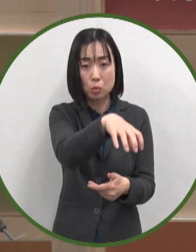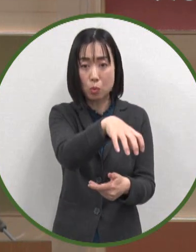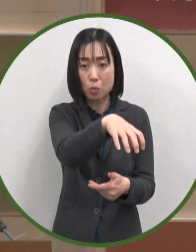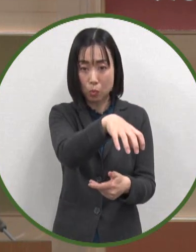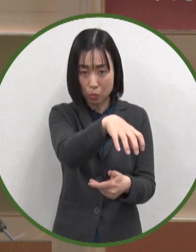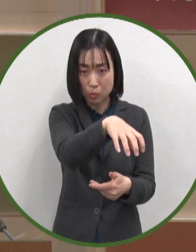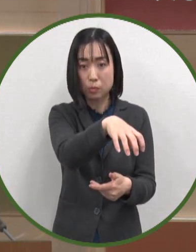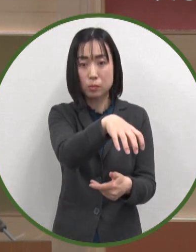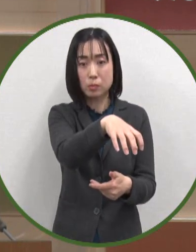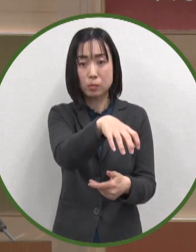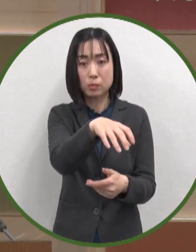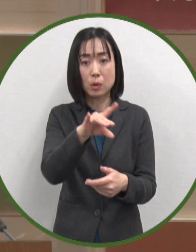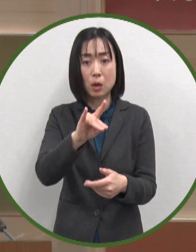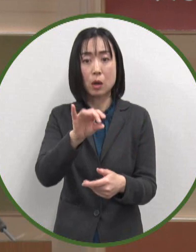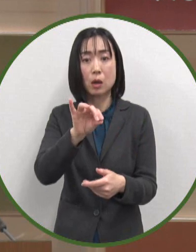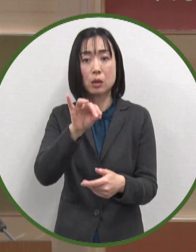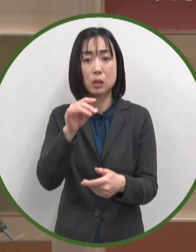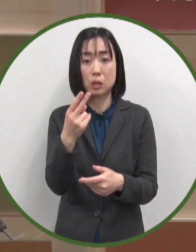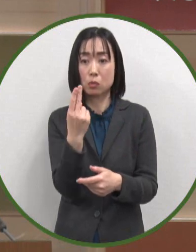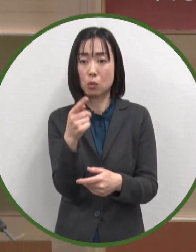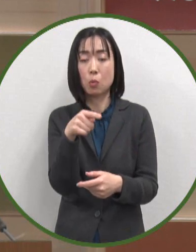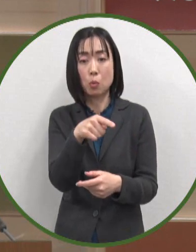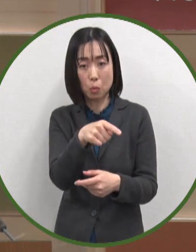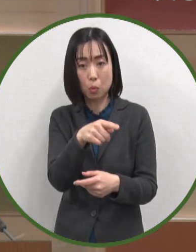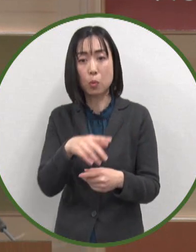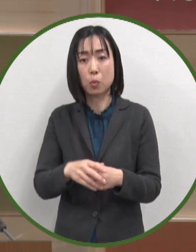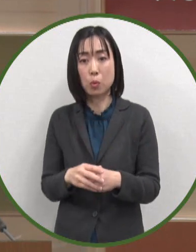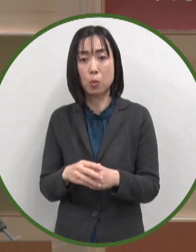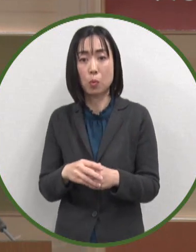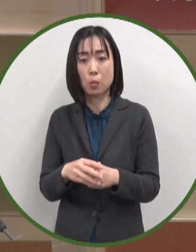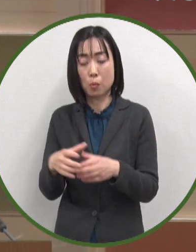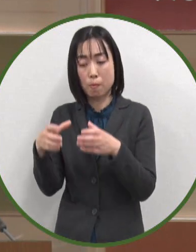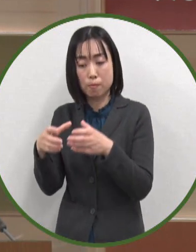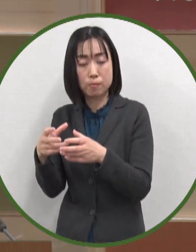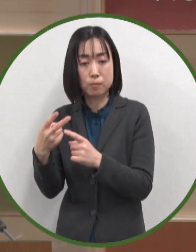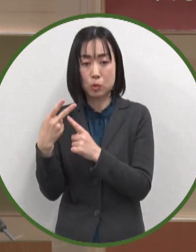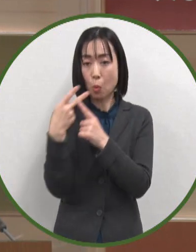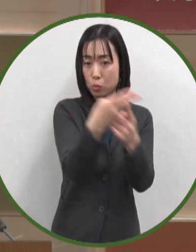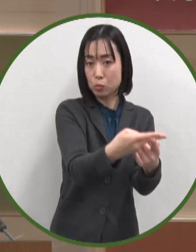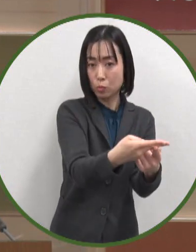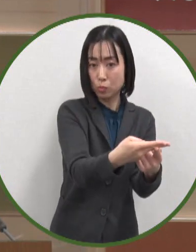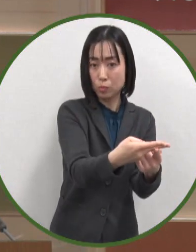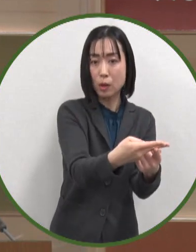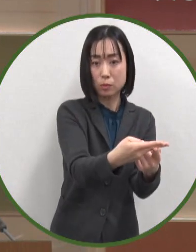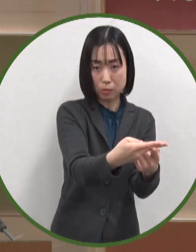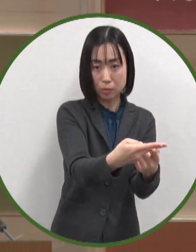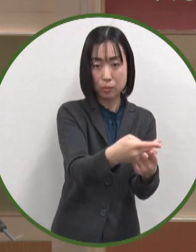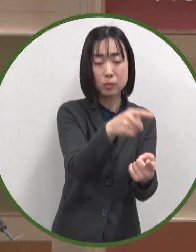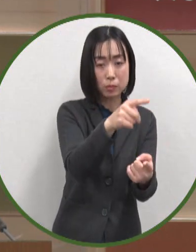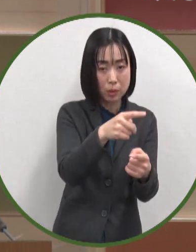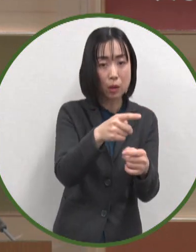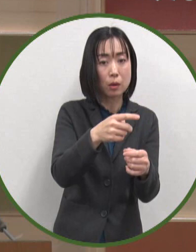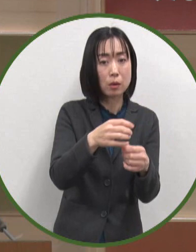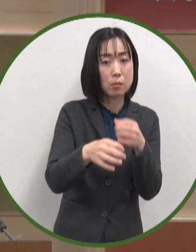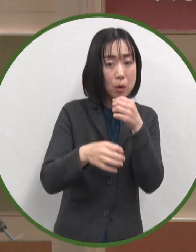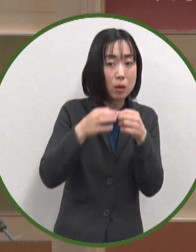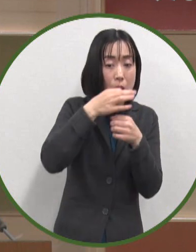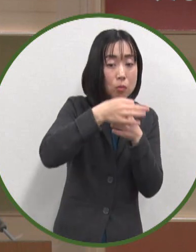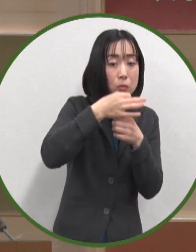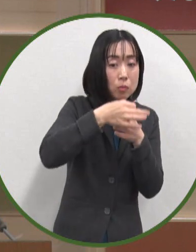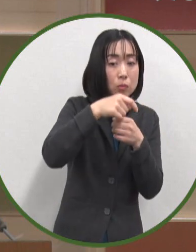査キットを事業所に送付をいたしますので、検体を取っていただいて、でそれ